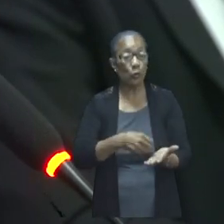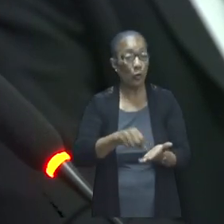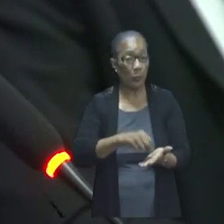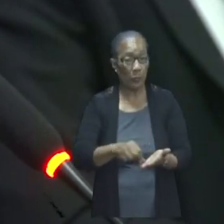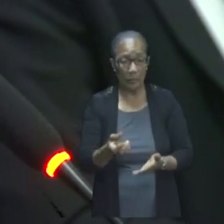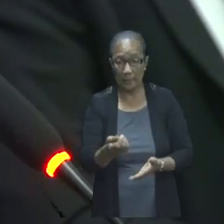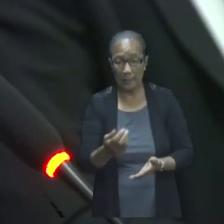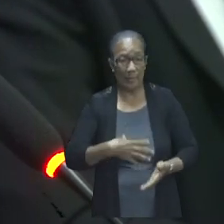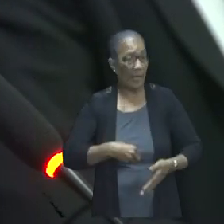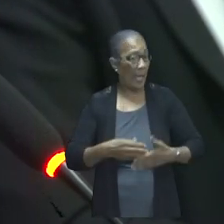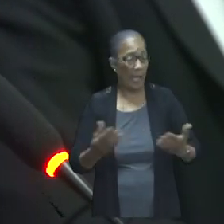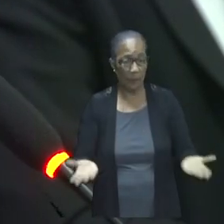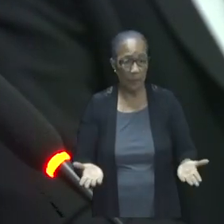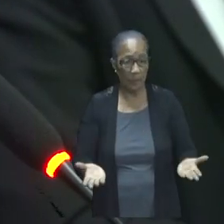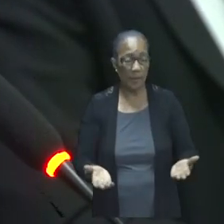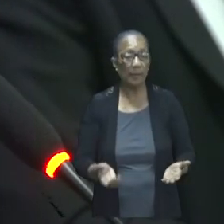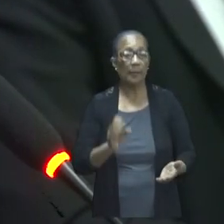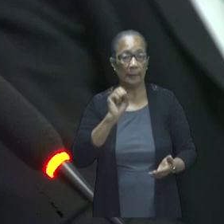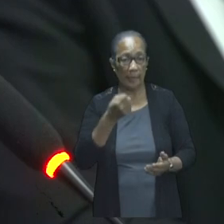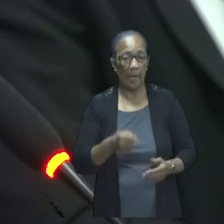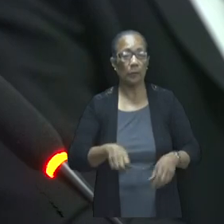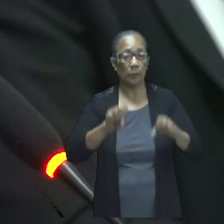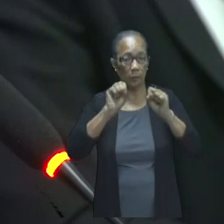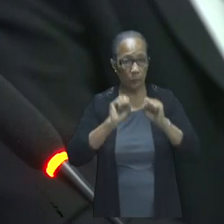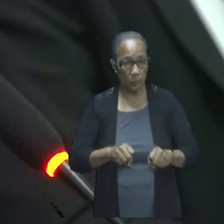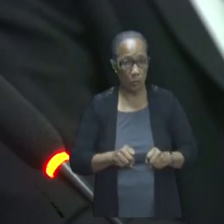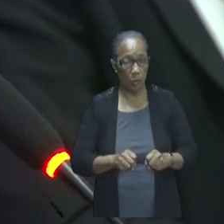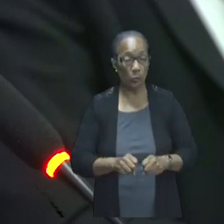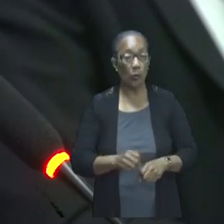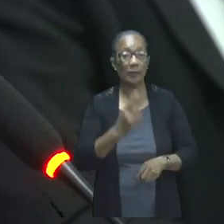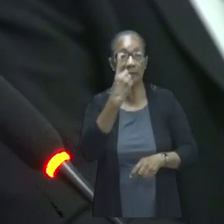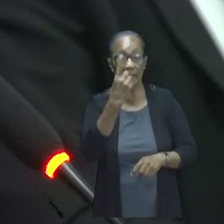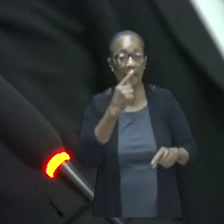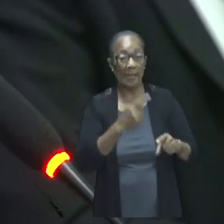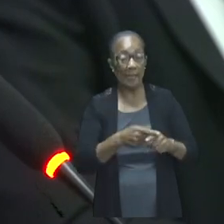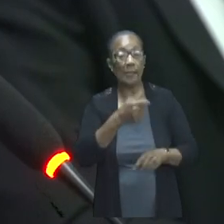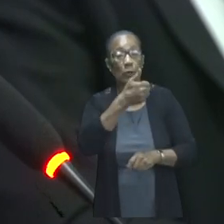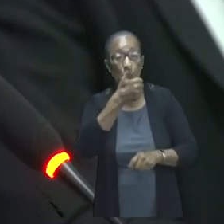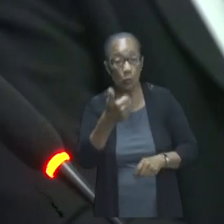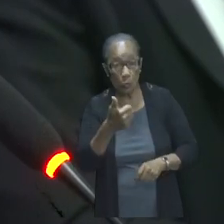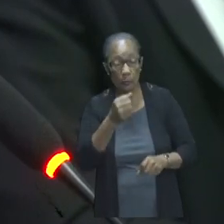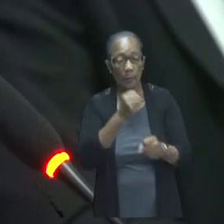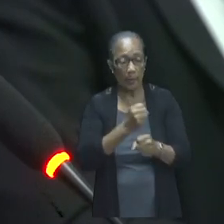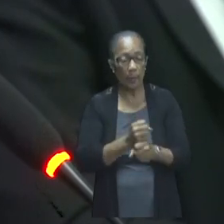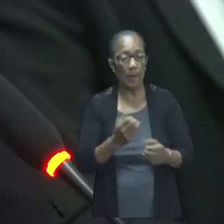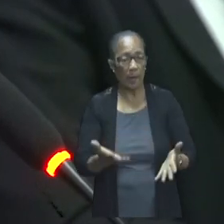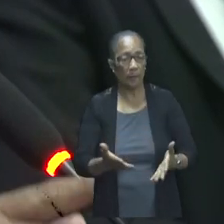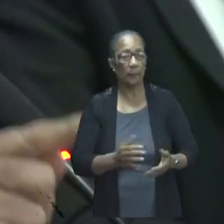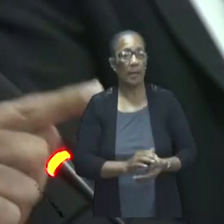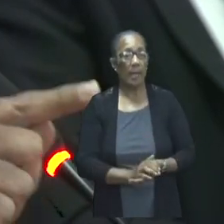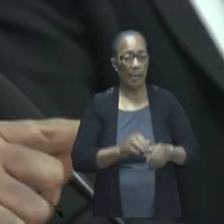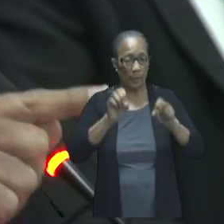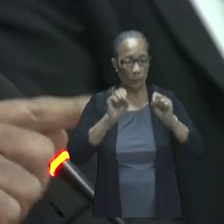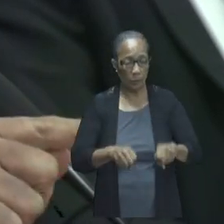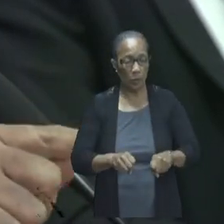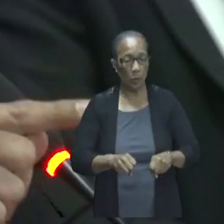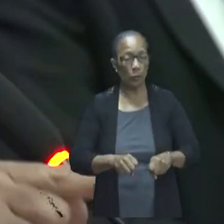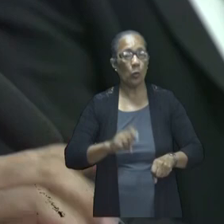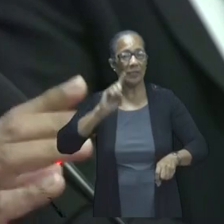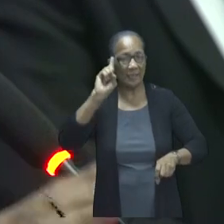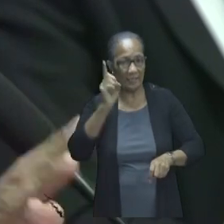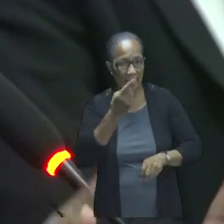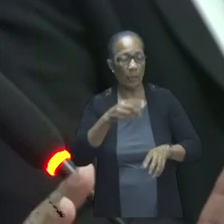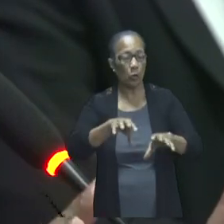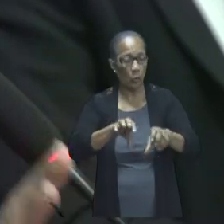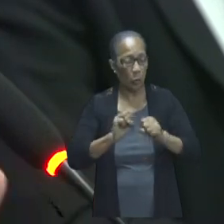compleet het besluit is dat dit project duurzaam aanpak wordt de aanbesteding we binnenkort gehouden en ondertussen gaan wel die gaten die de